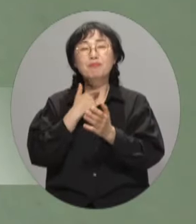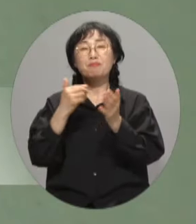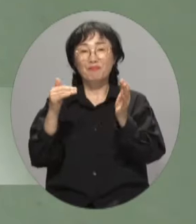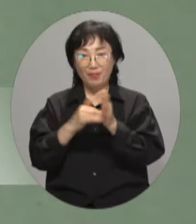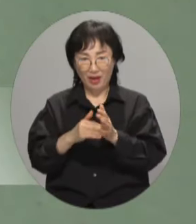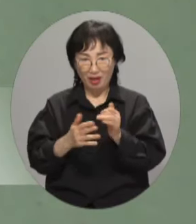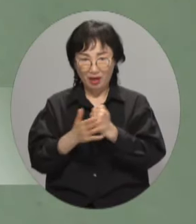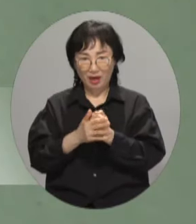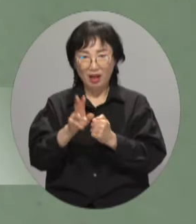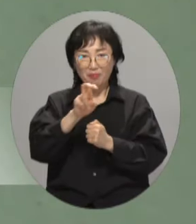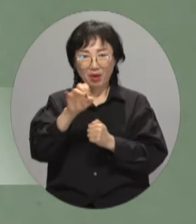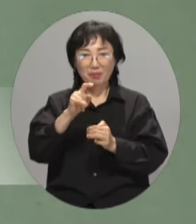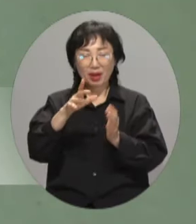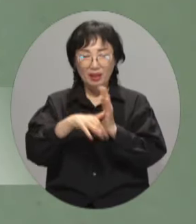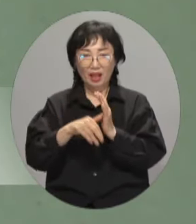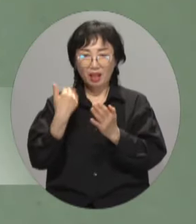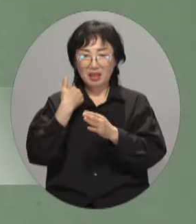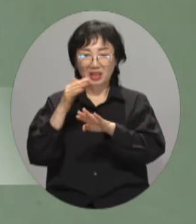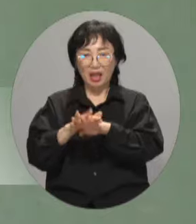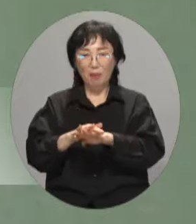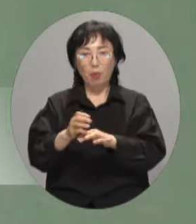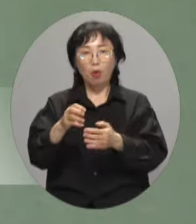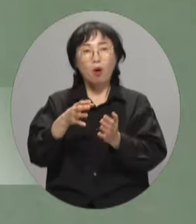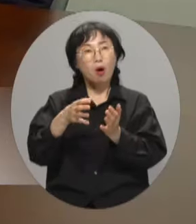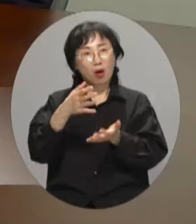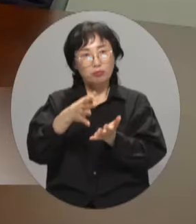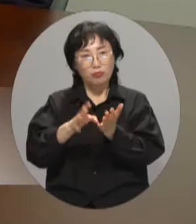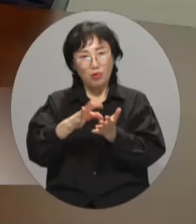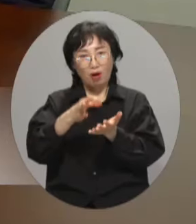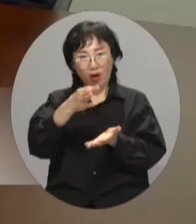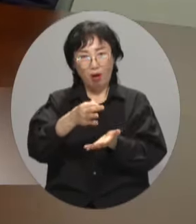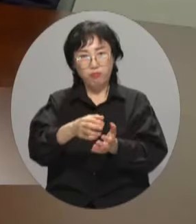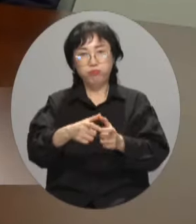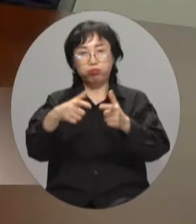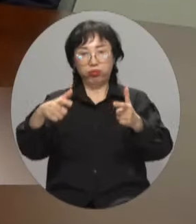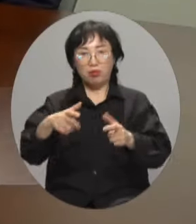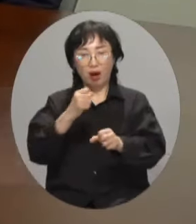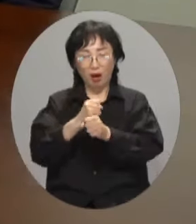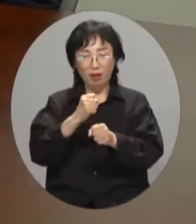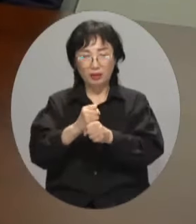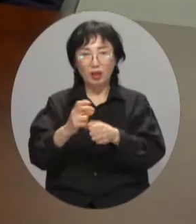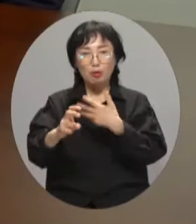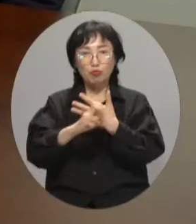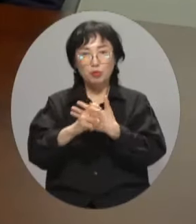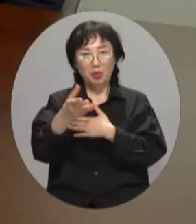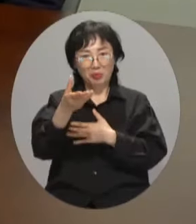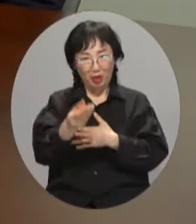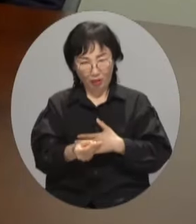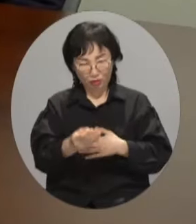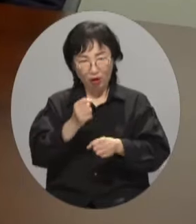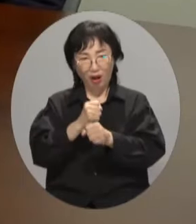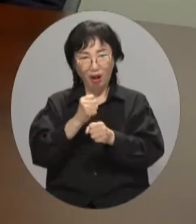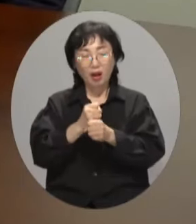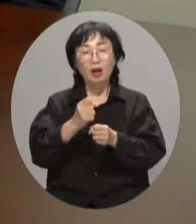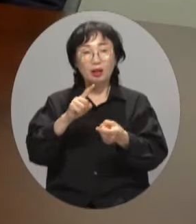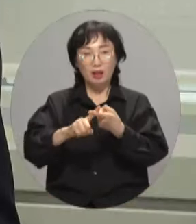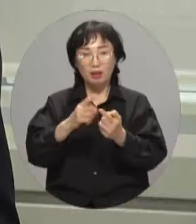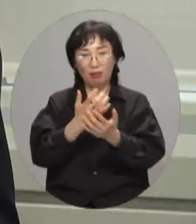담보 가치를 부풀린 이른바 업계약서로 83억 원의 부당대출 행각을 벌이기도 한 것으로